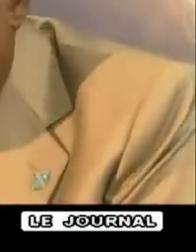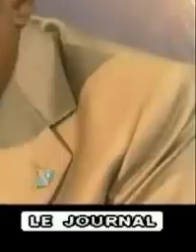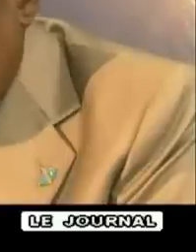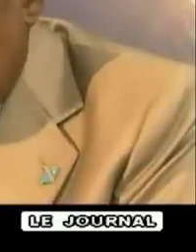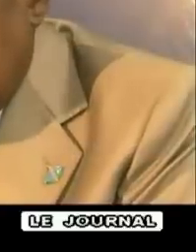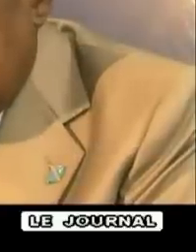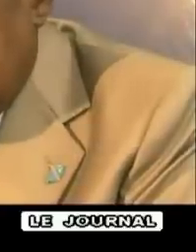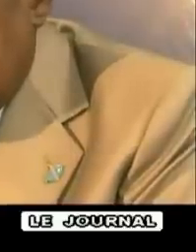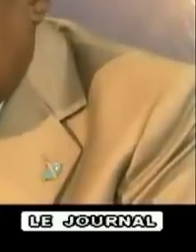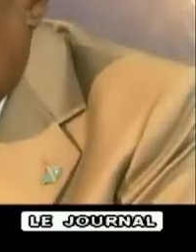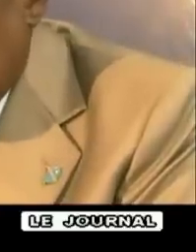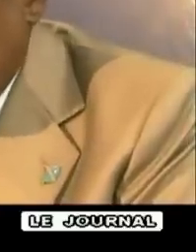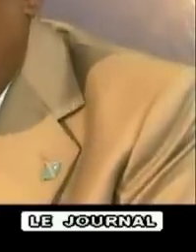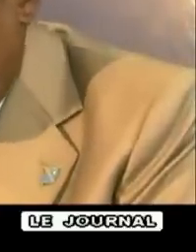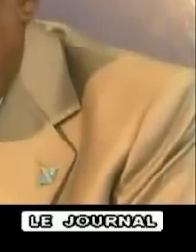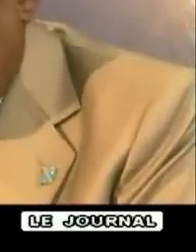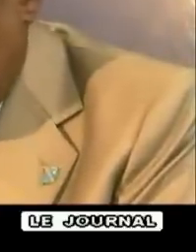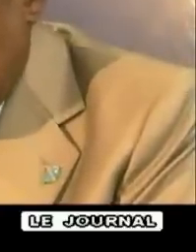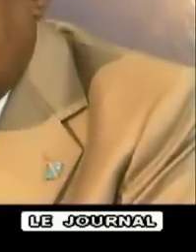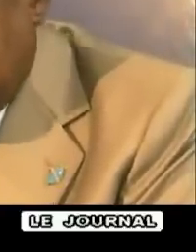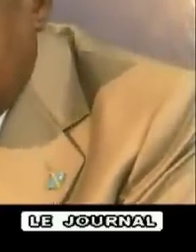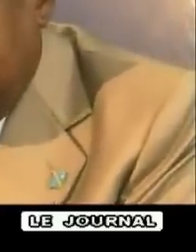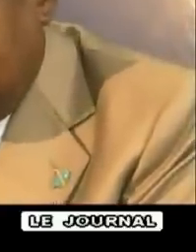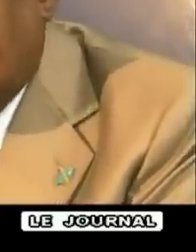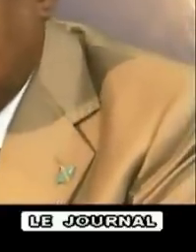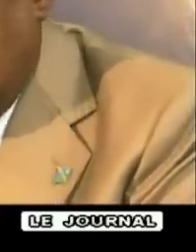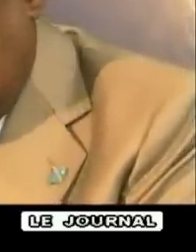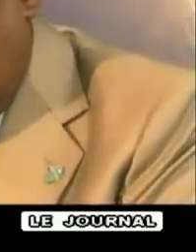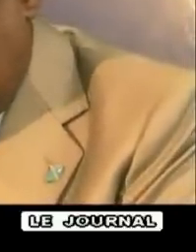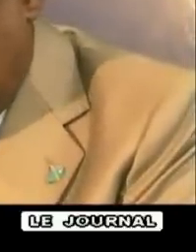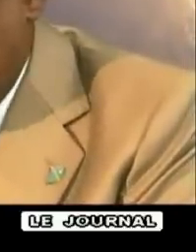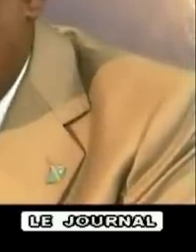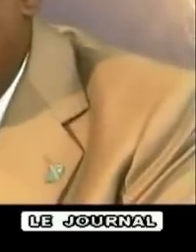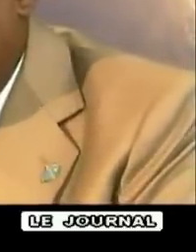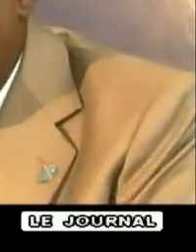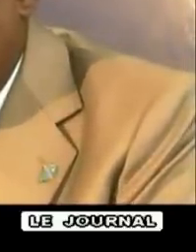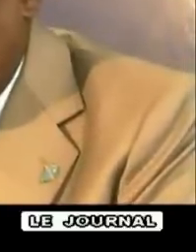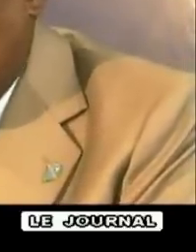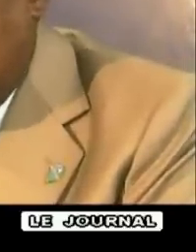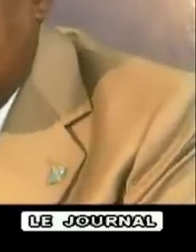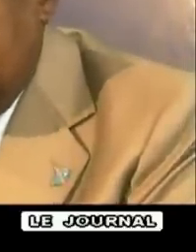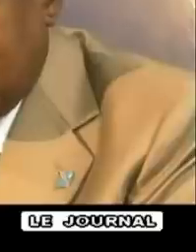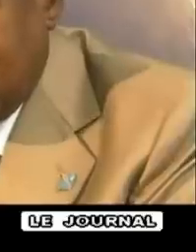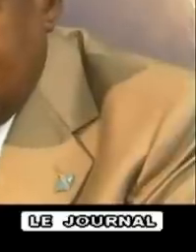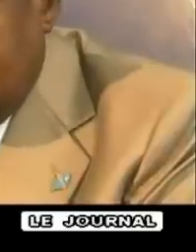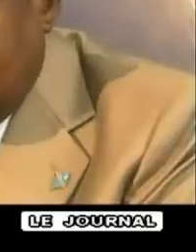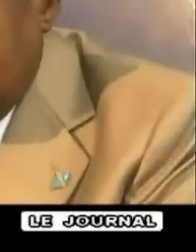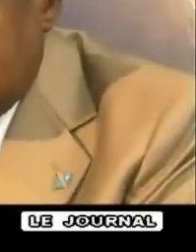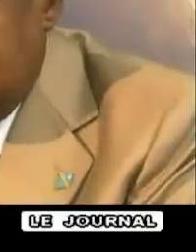à vous, sachent comment certains d'entre eux ont pu